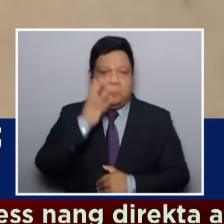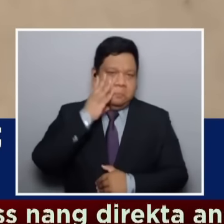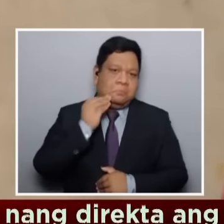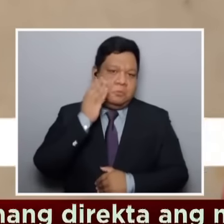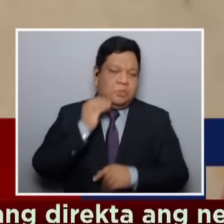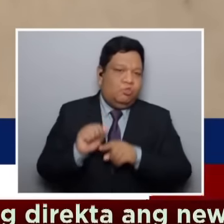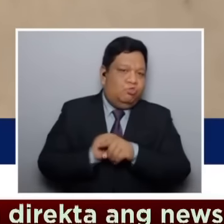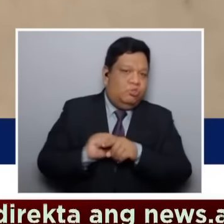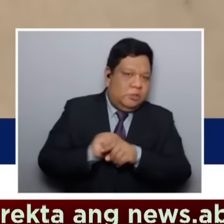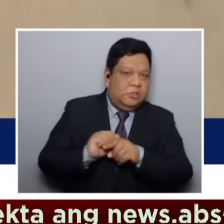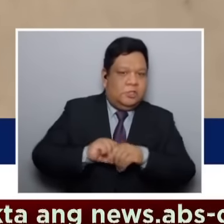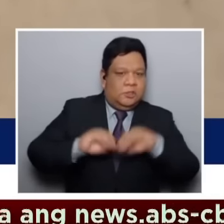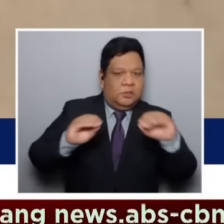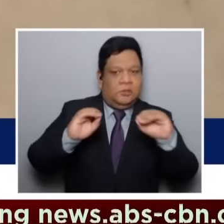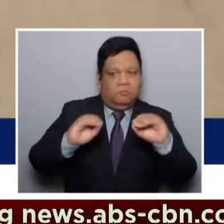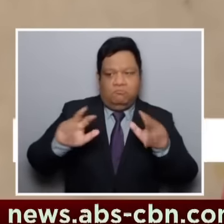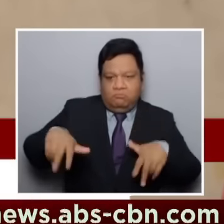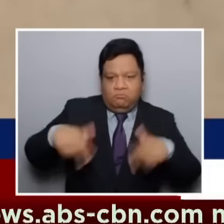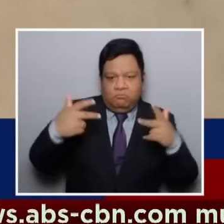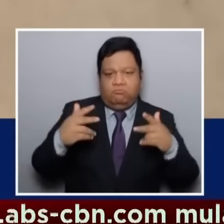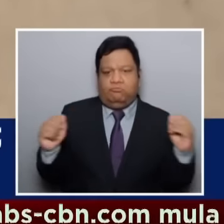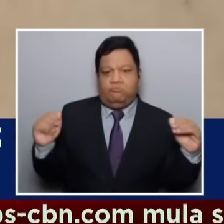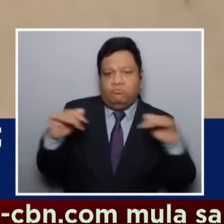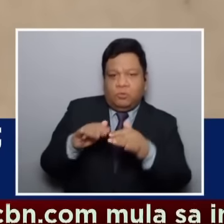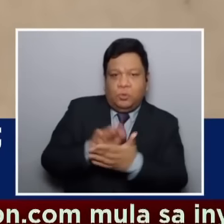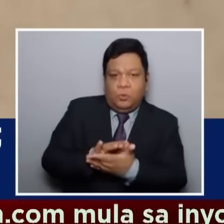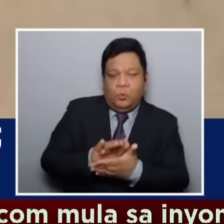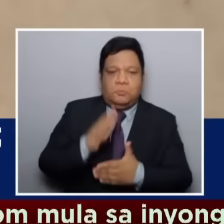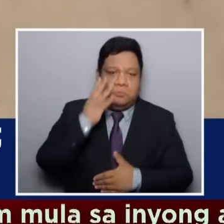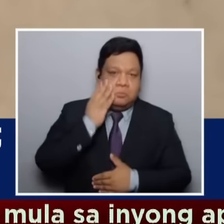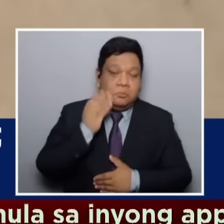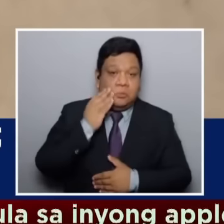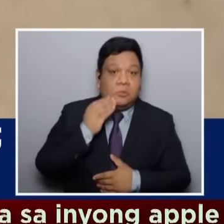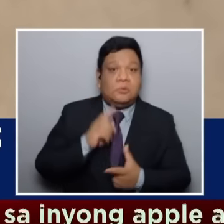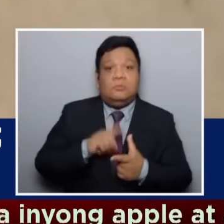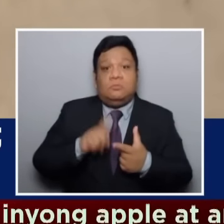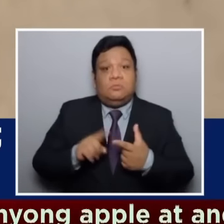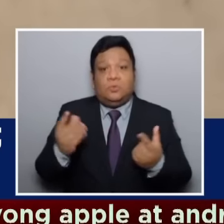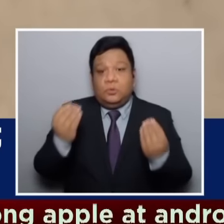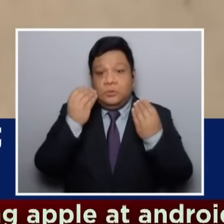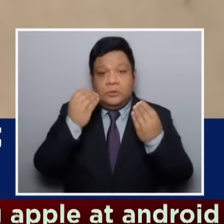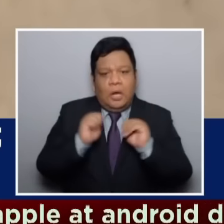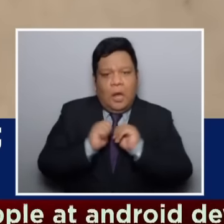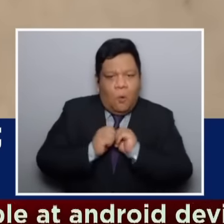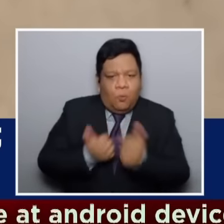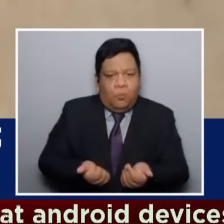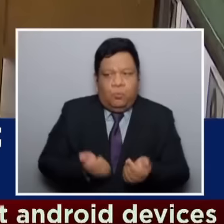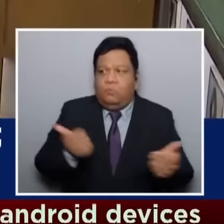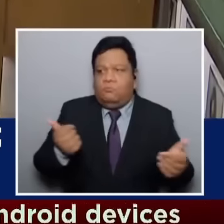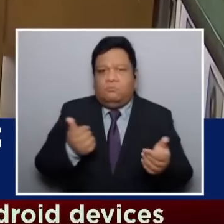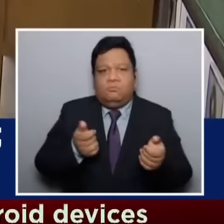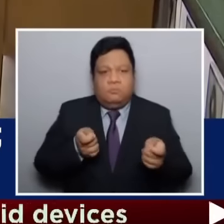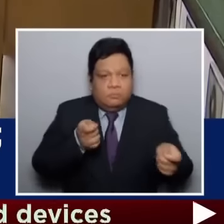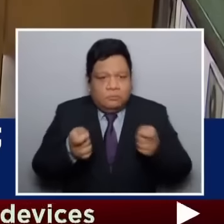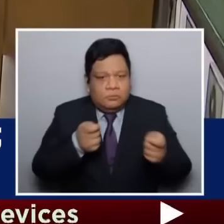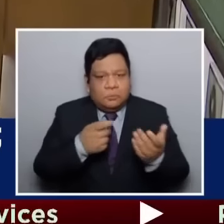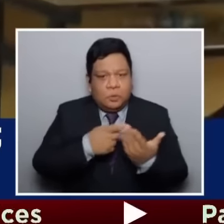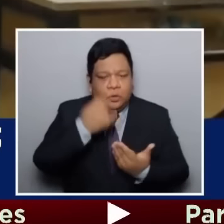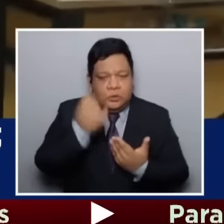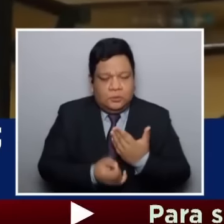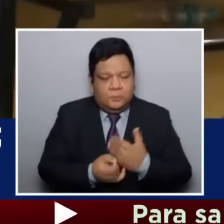o face-to-face. Maliban doon, tinuruan din kami ng skills on managing projects. Nitong